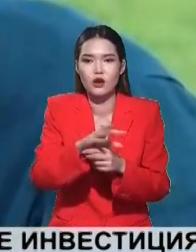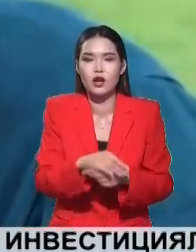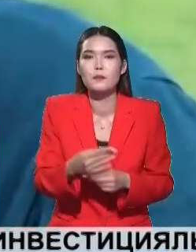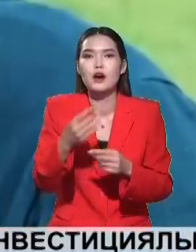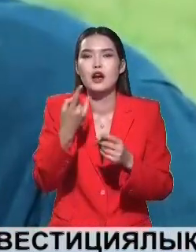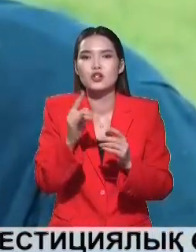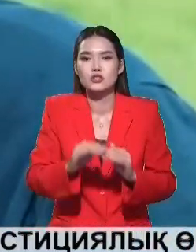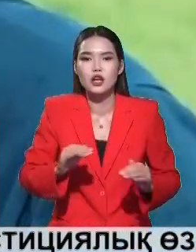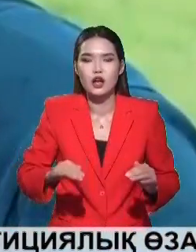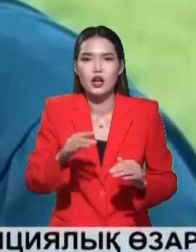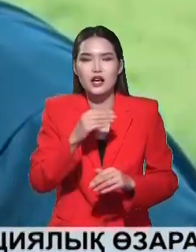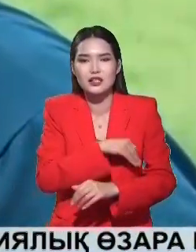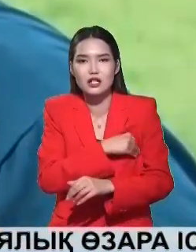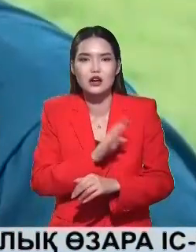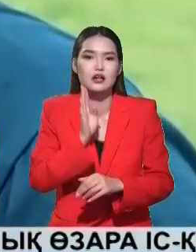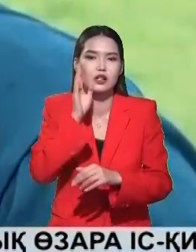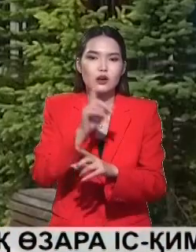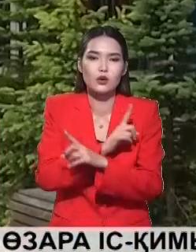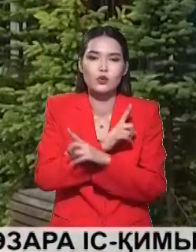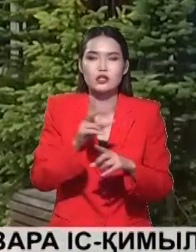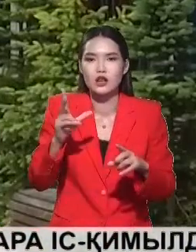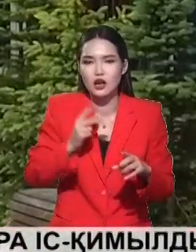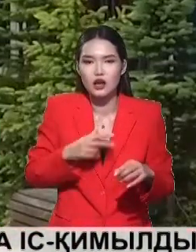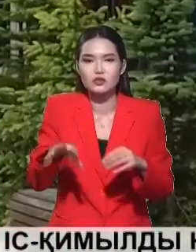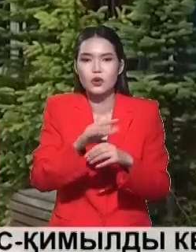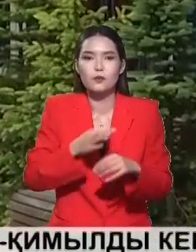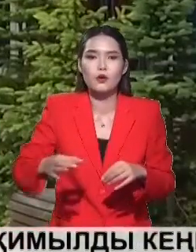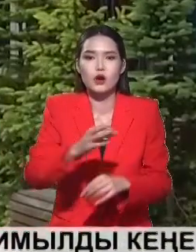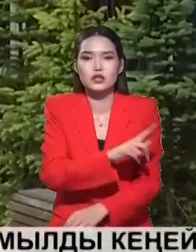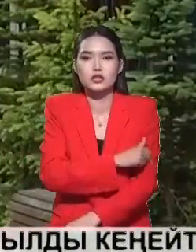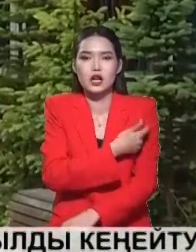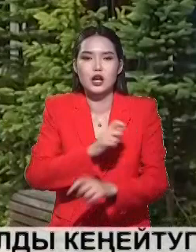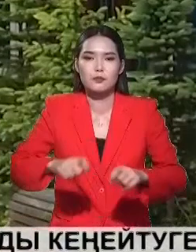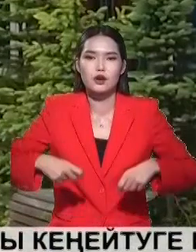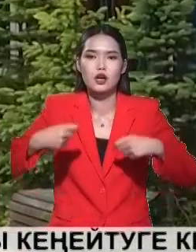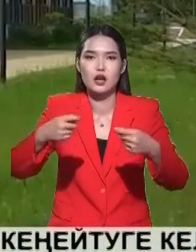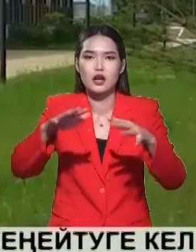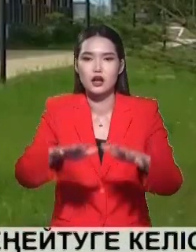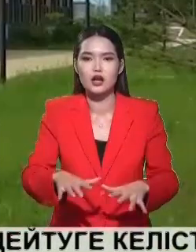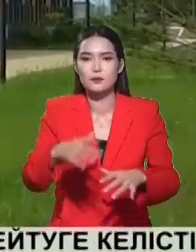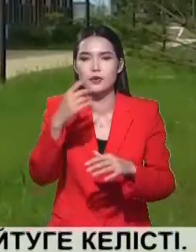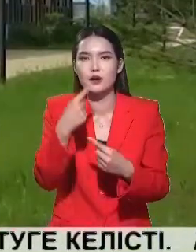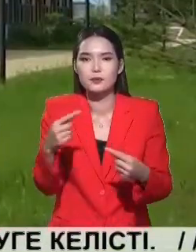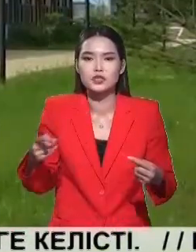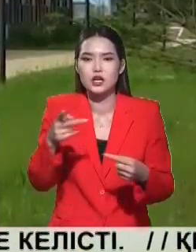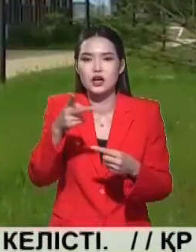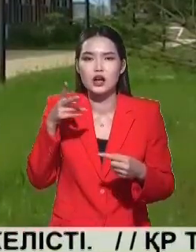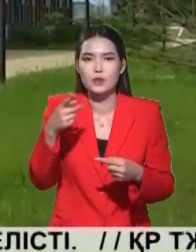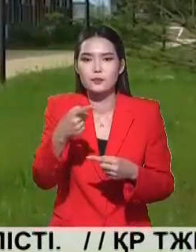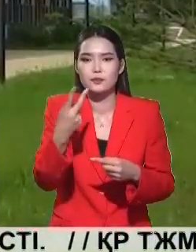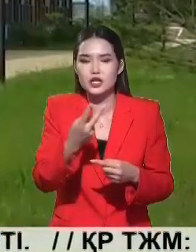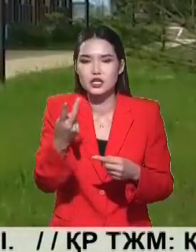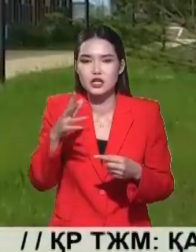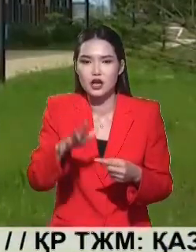таңертен көз жұмды. Ауылдың медбикесі қастарында болды. Облыстық ауруханаға жеткізілгеннен кейін араға бірнеше сағат салып, екінші бүлдіршінде